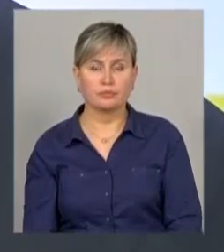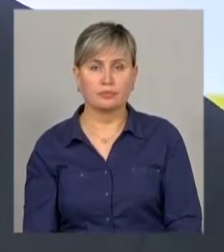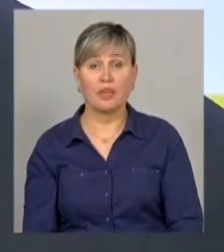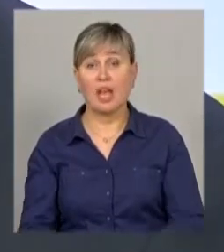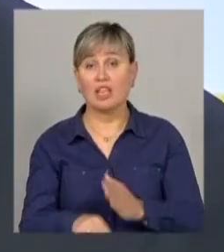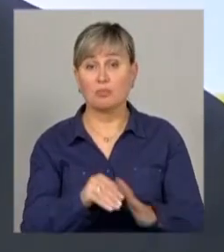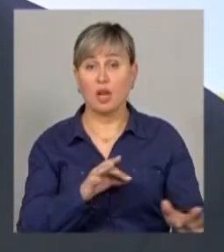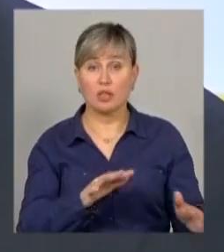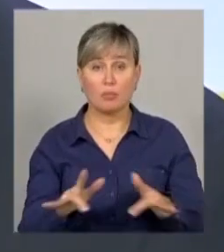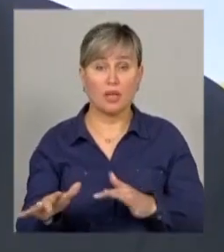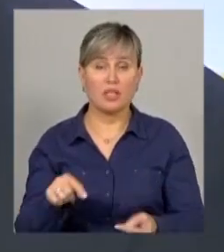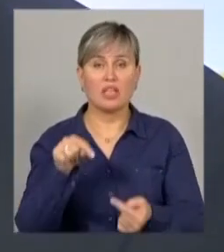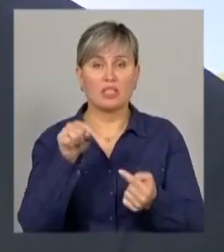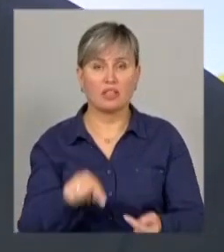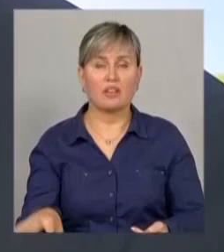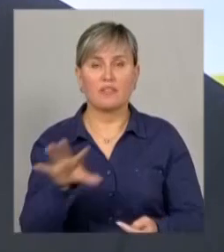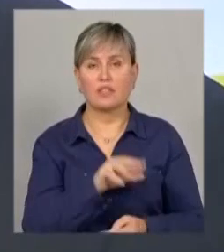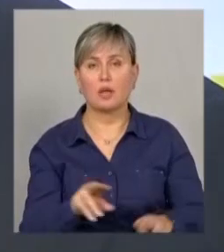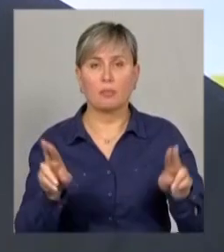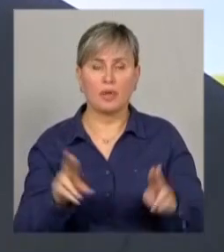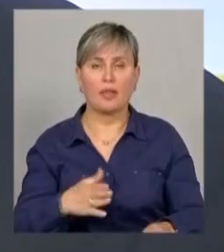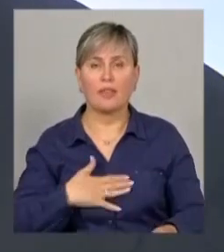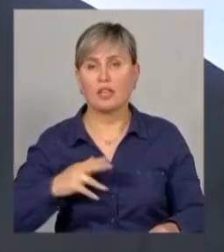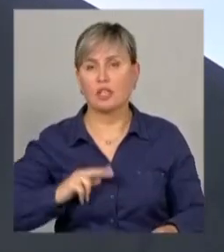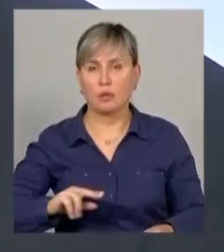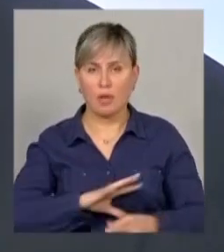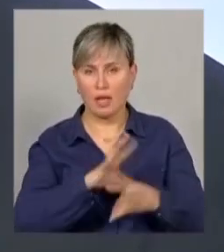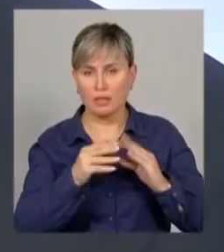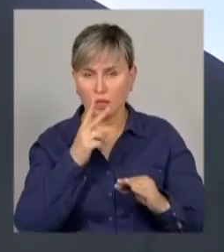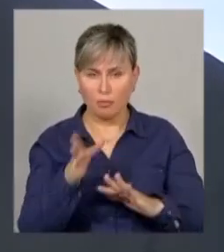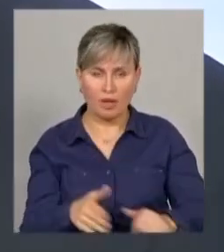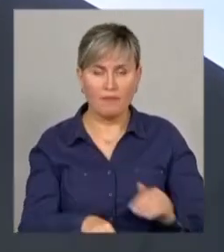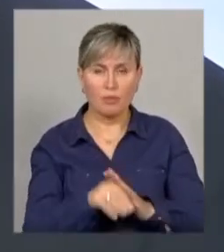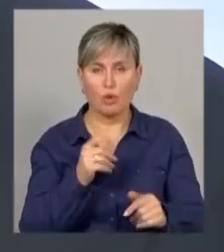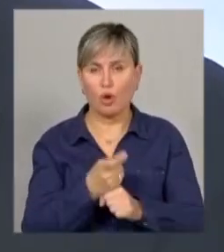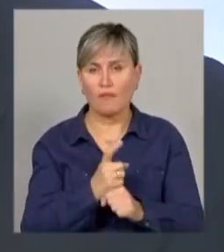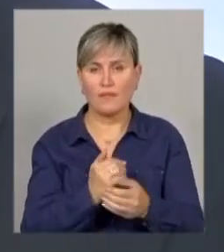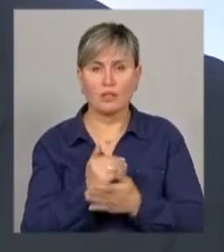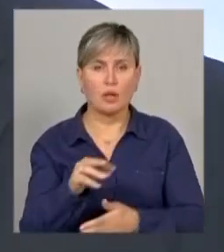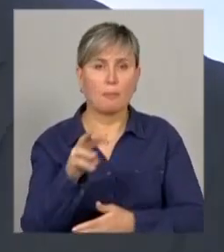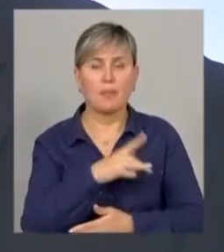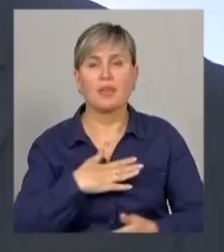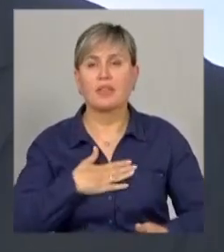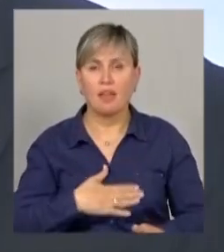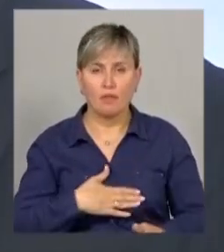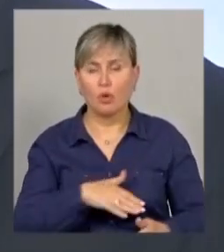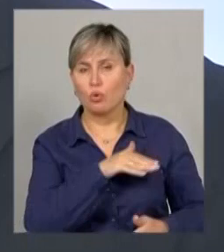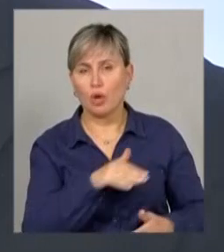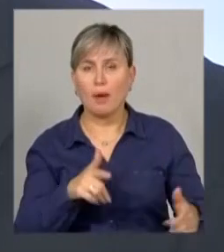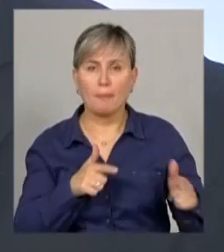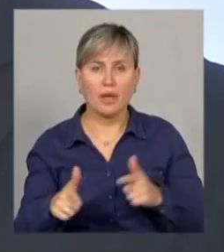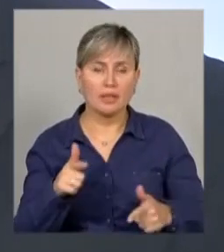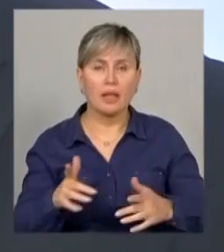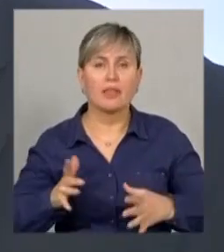избирательный процесс соответствовал всем правилам наша миссия оценивает прошедшие выборы очень высоко мы довольны уровнем подготовки к ним